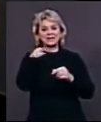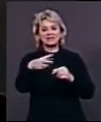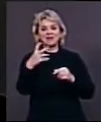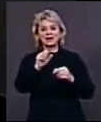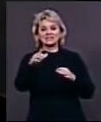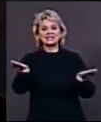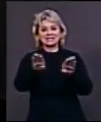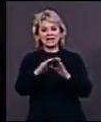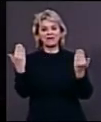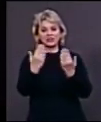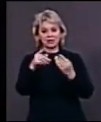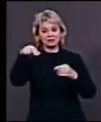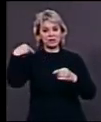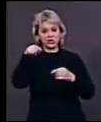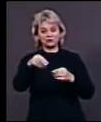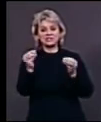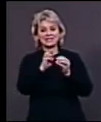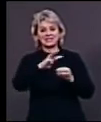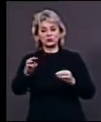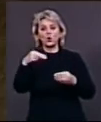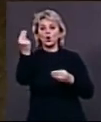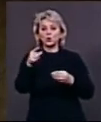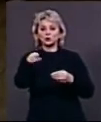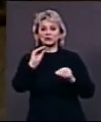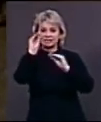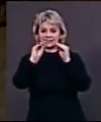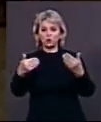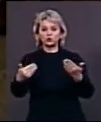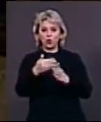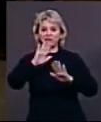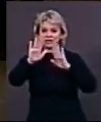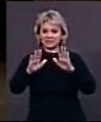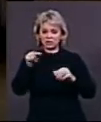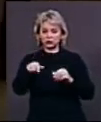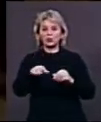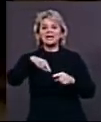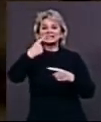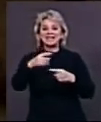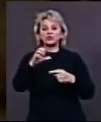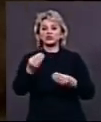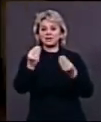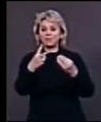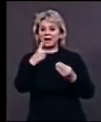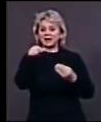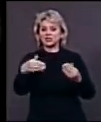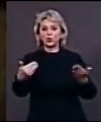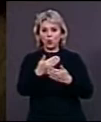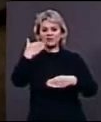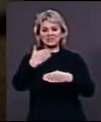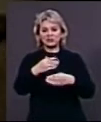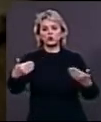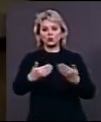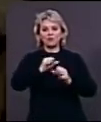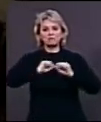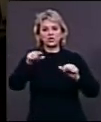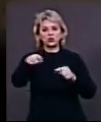дважды закрывается на антракт. За 10 минут художники сооружают новую драм-среду. Следующий акт – как новый спектакль с другими